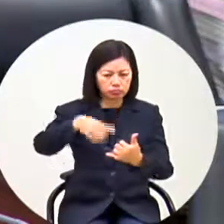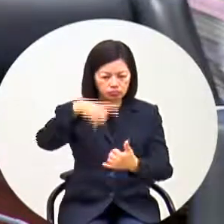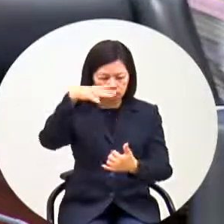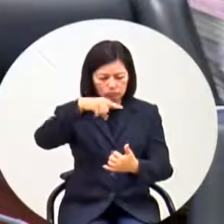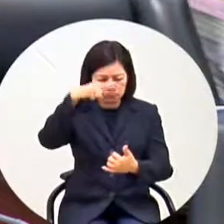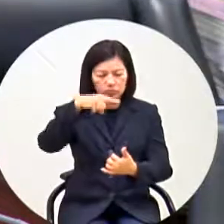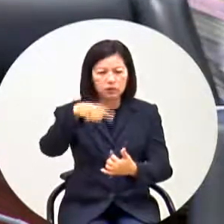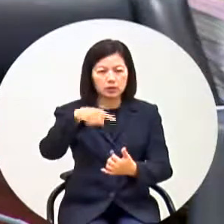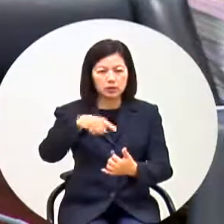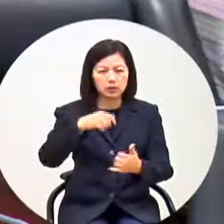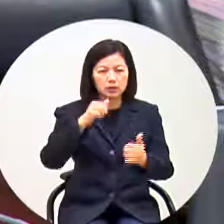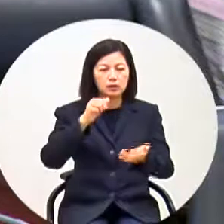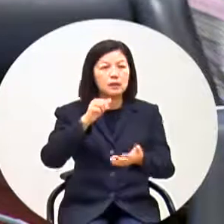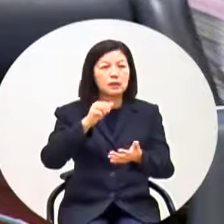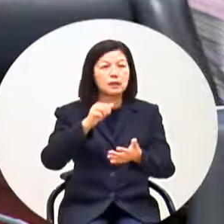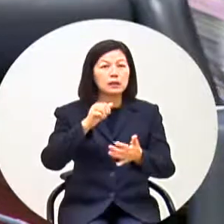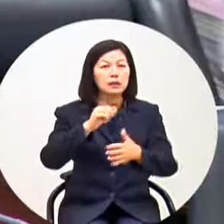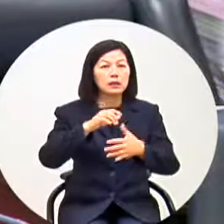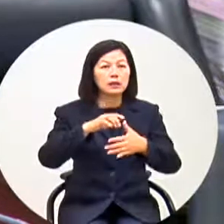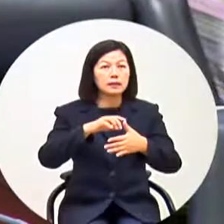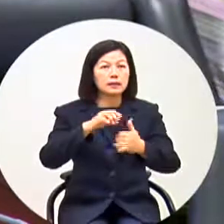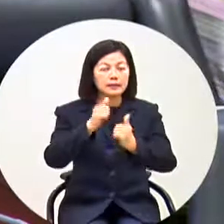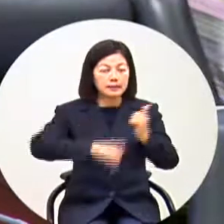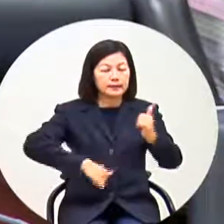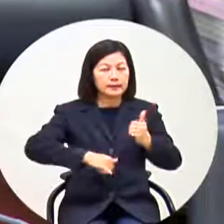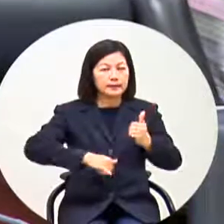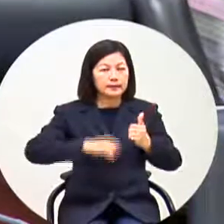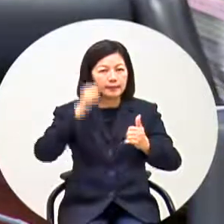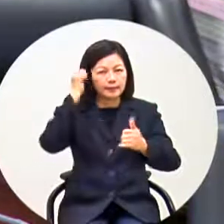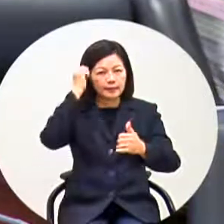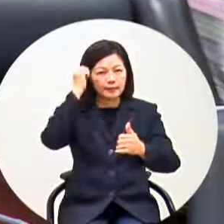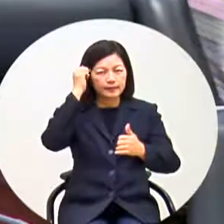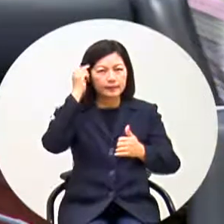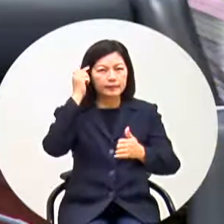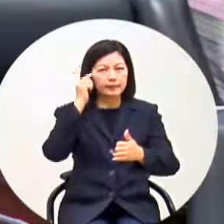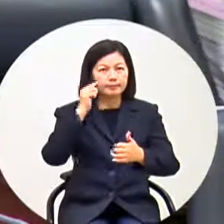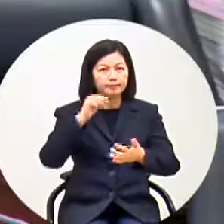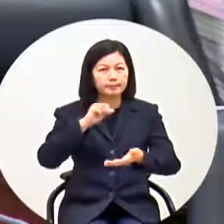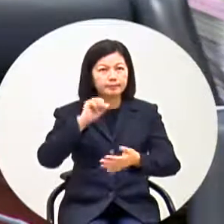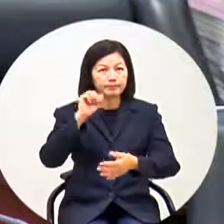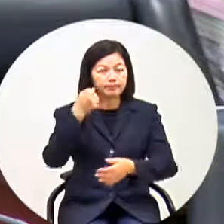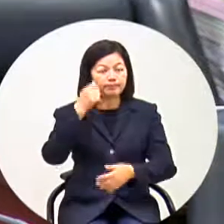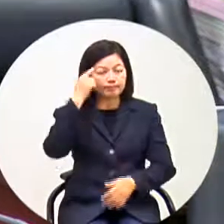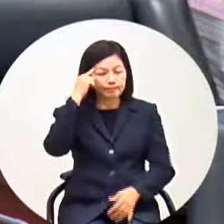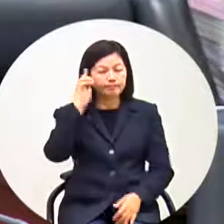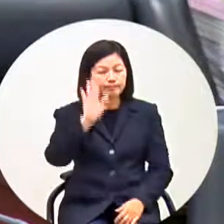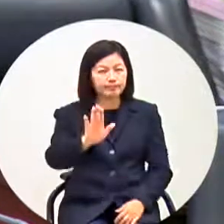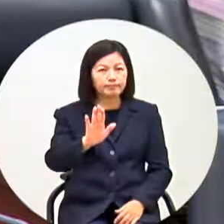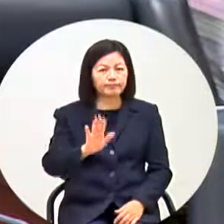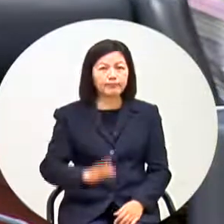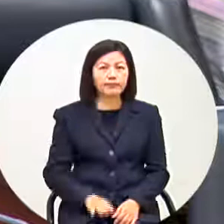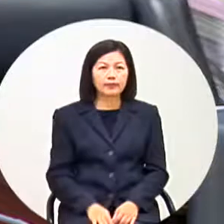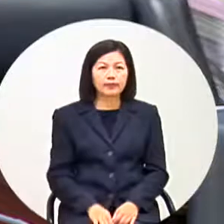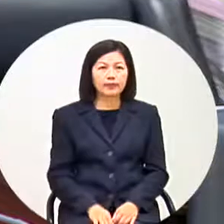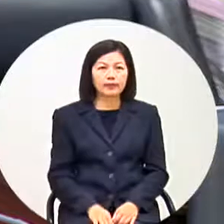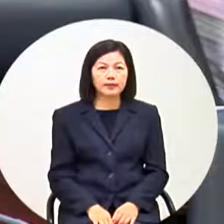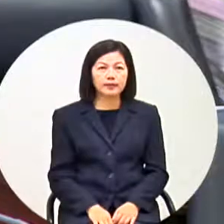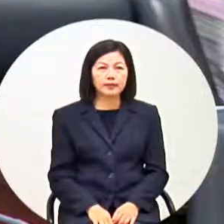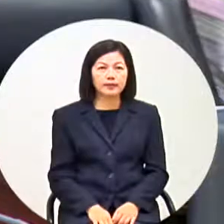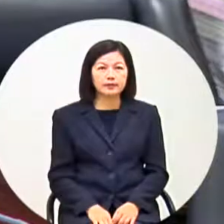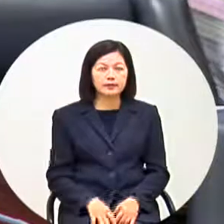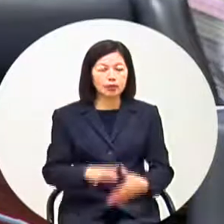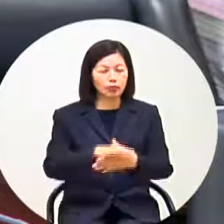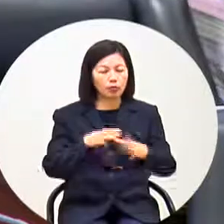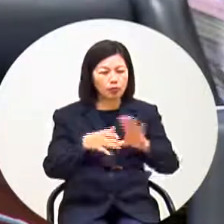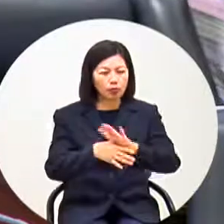义哦，那也有独特的原有的文化哦，但是现在